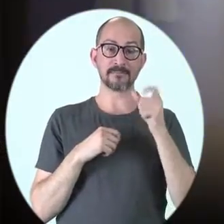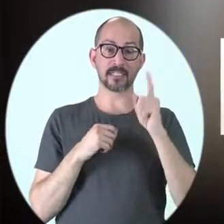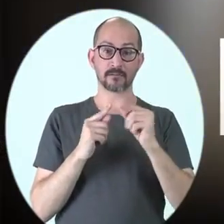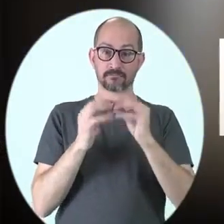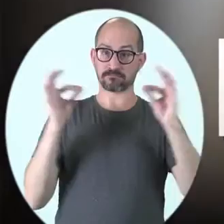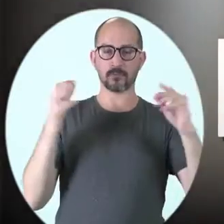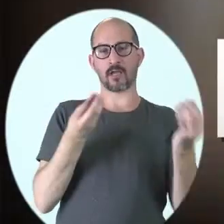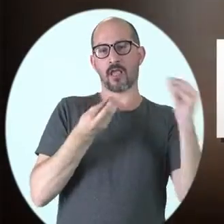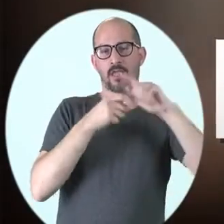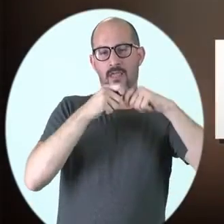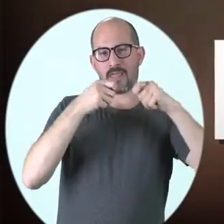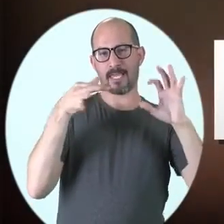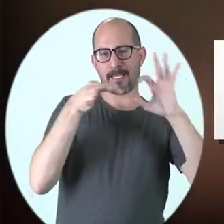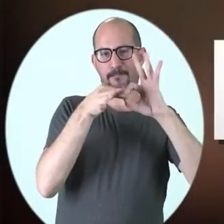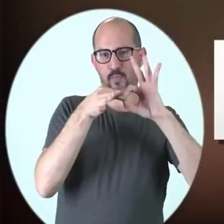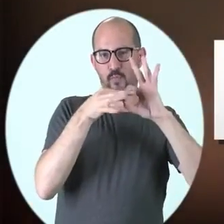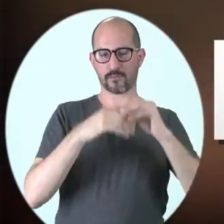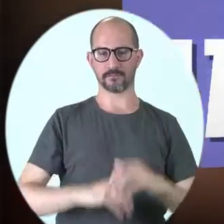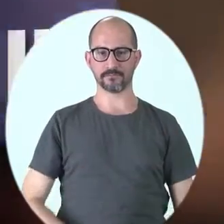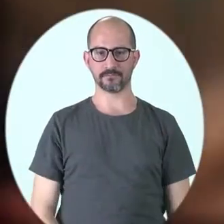את החבל בעזרת קשר חיבור.